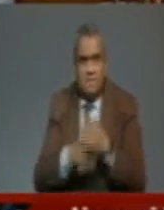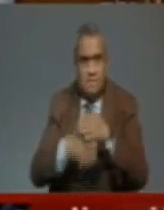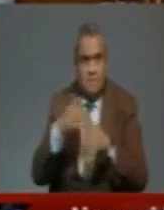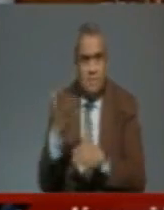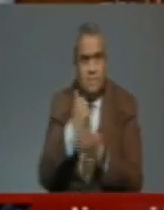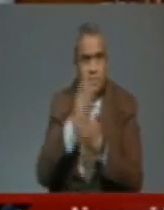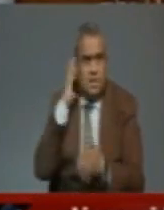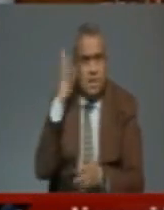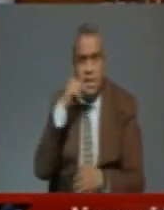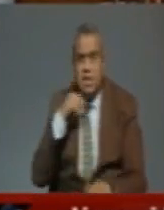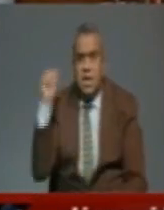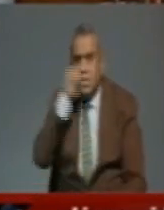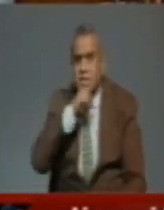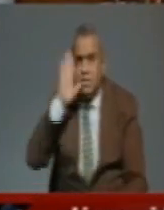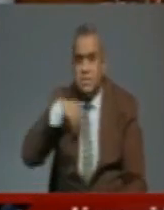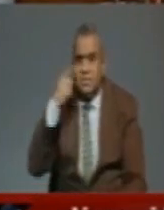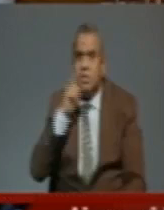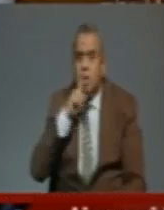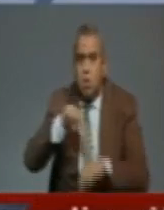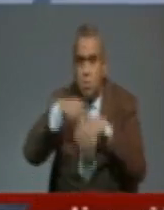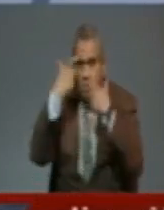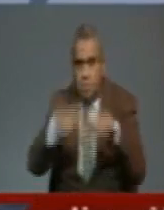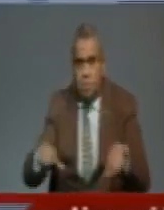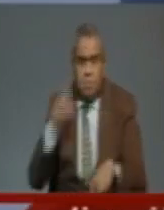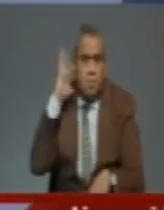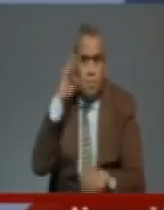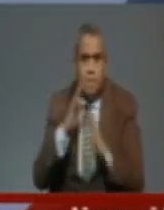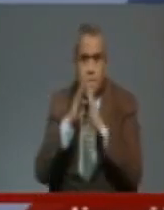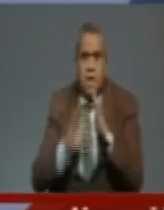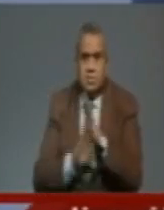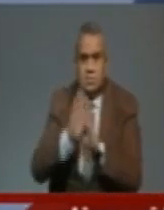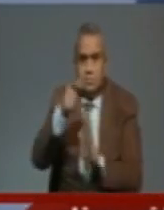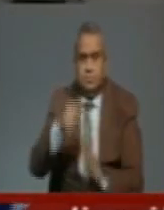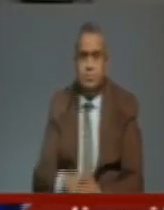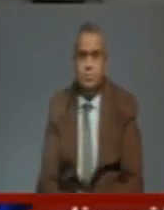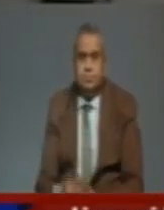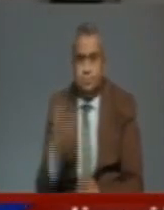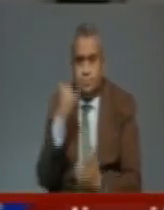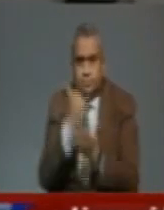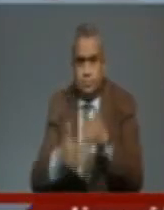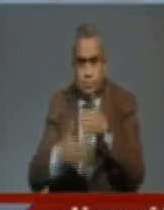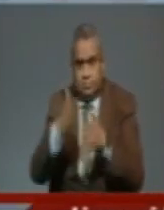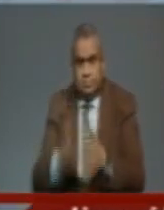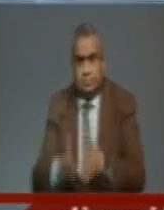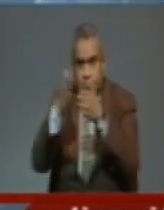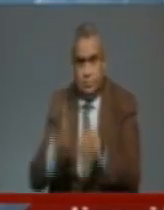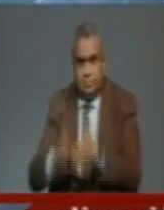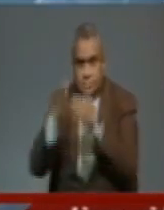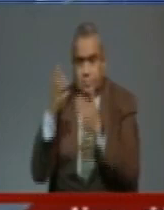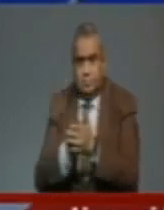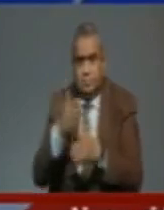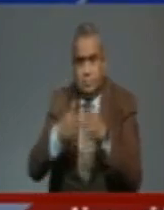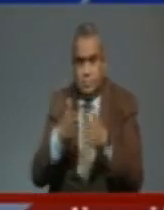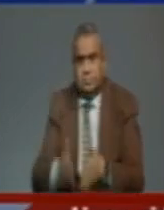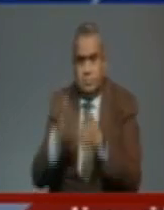السلوم اكبر ميناء بري بجمهوريه مصر العربيه. ويتضمن تطوير الميناء انشاء